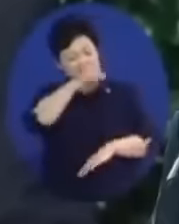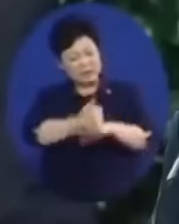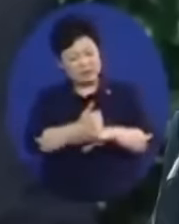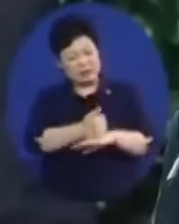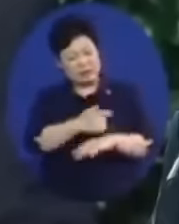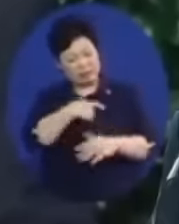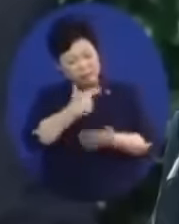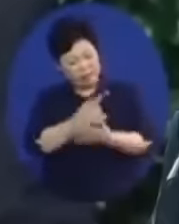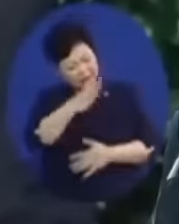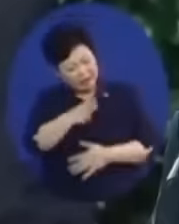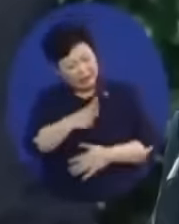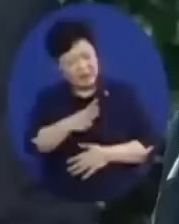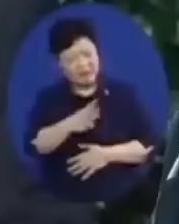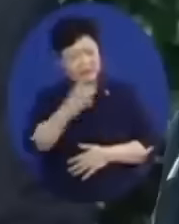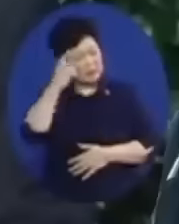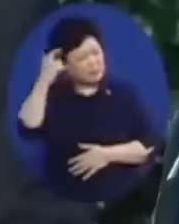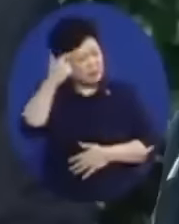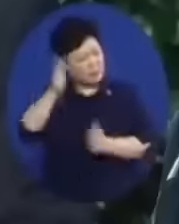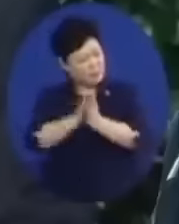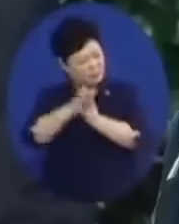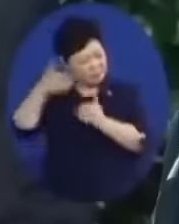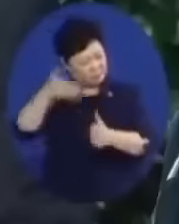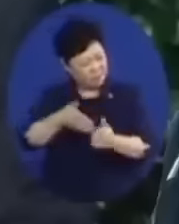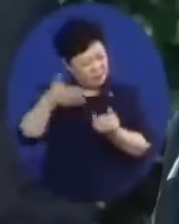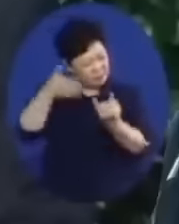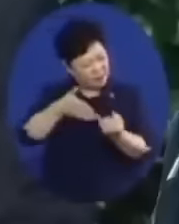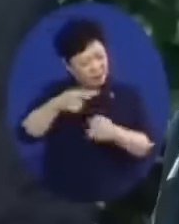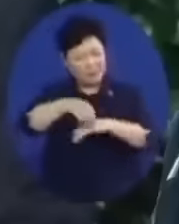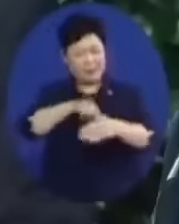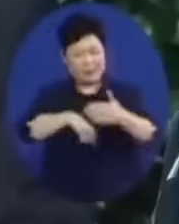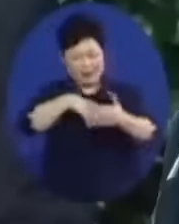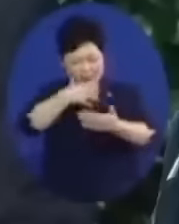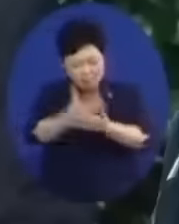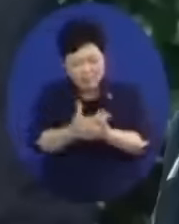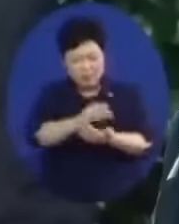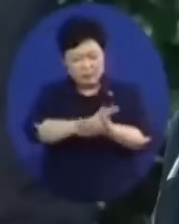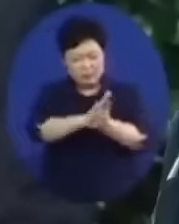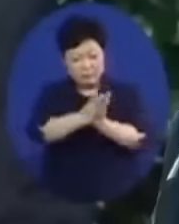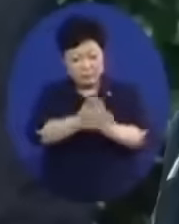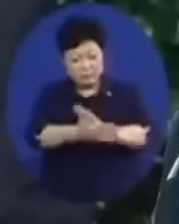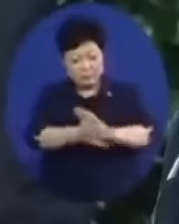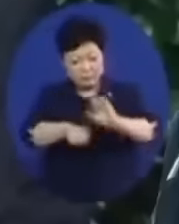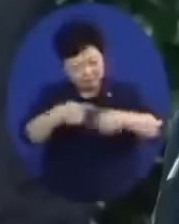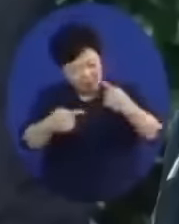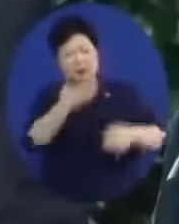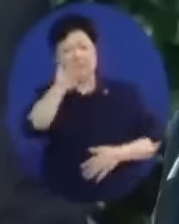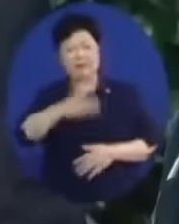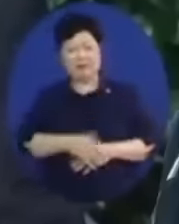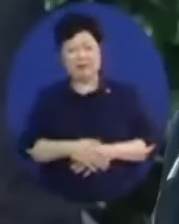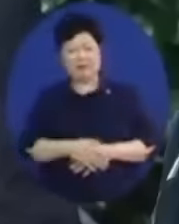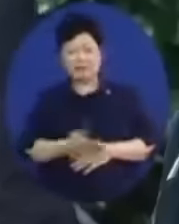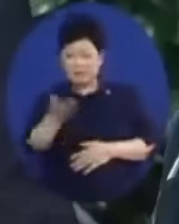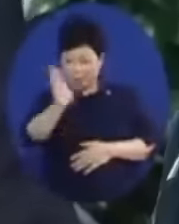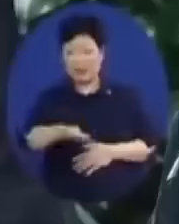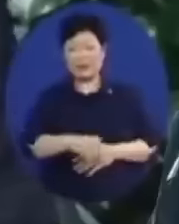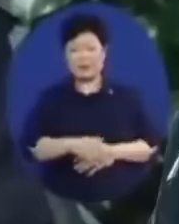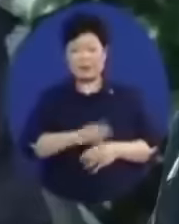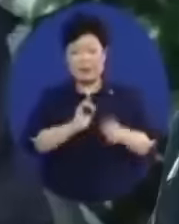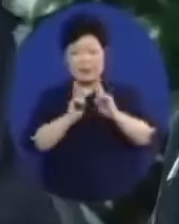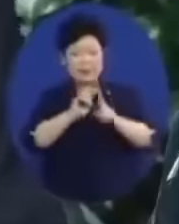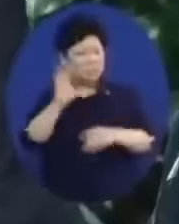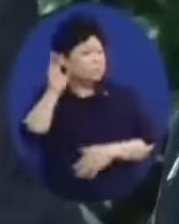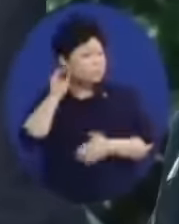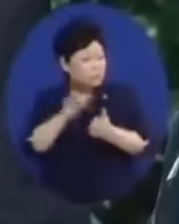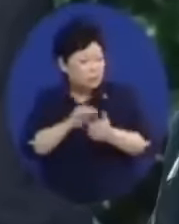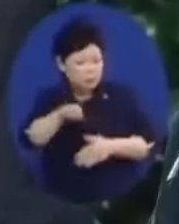없게 성령의 마음에 감동을 주어서 점점 변화될 것입니다. 그러는데 그 말을 듣고